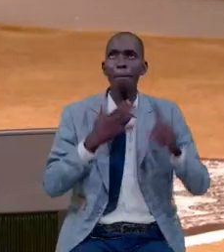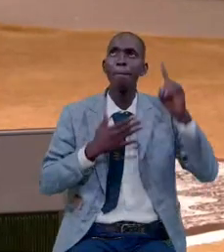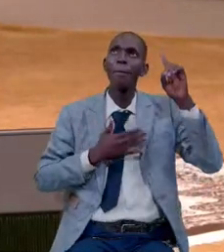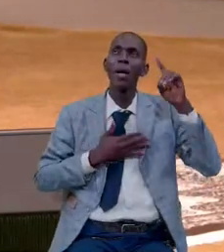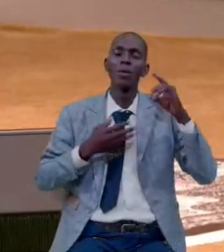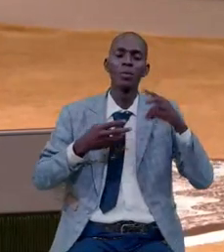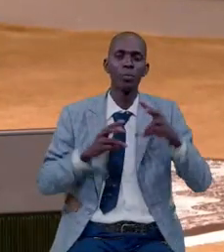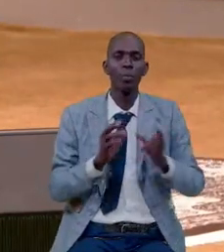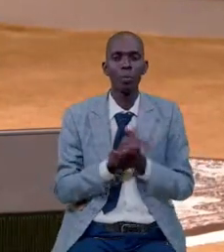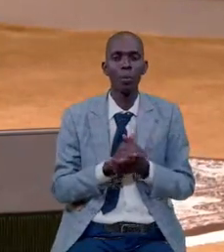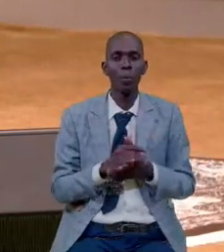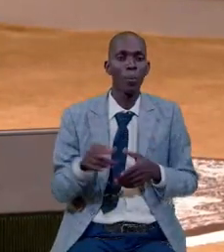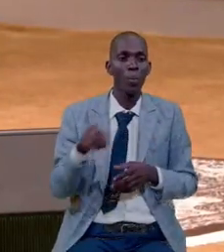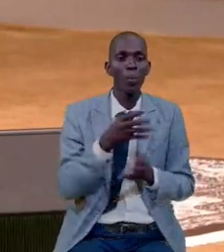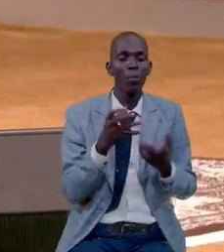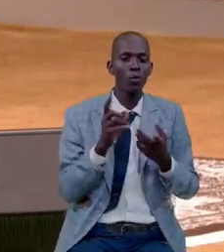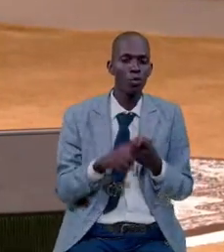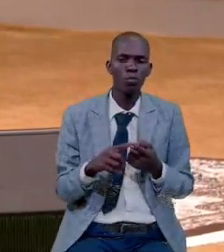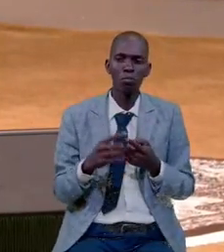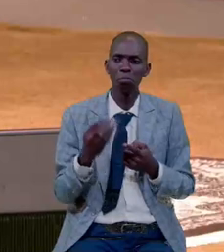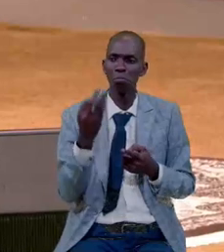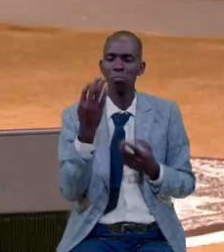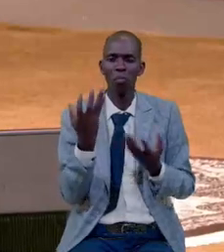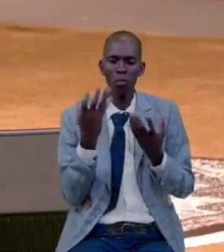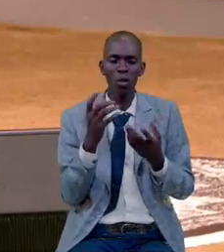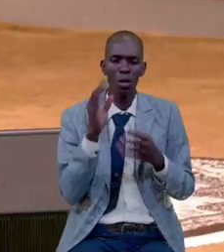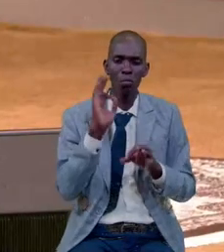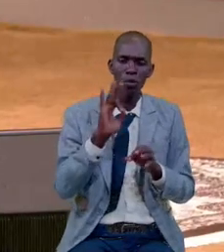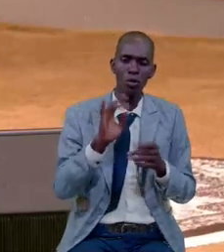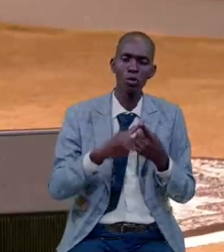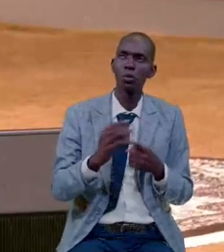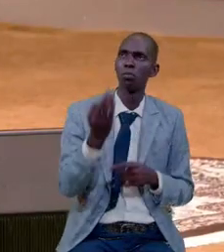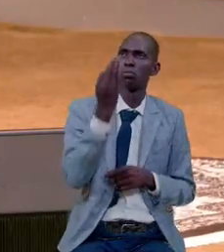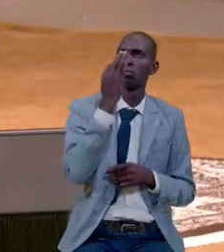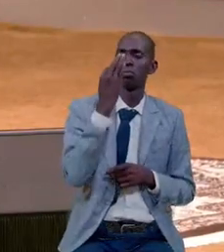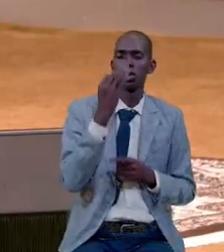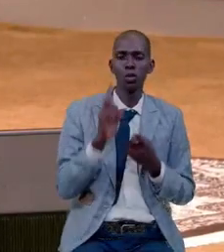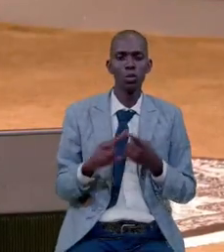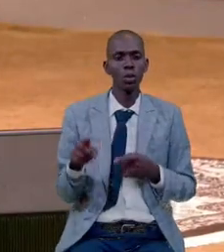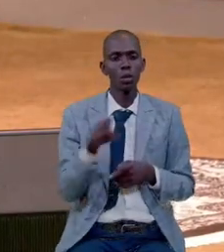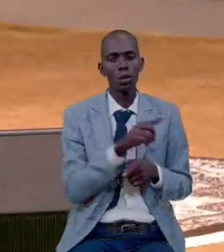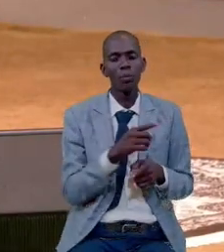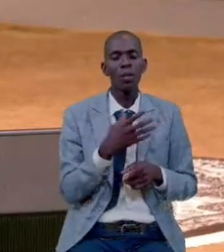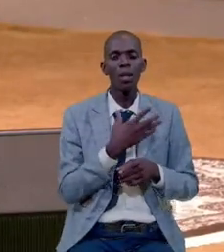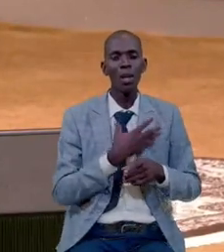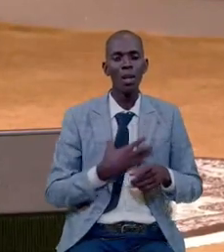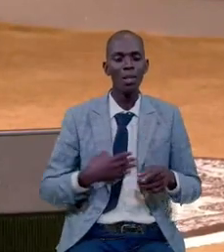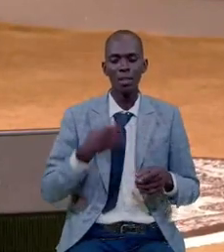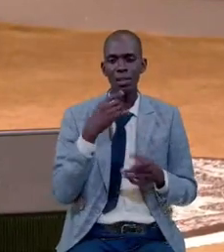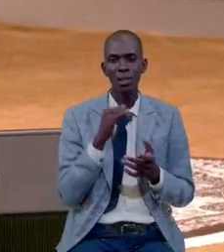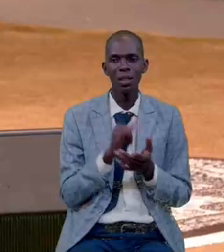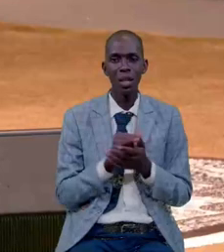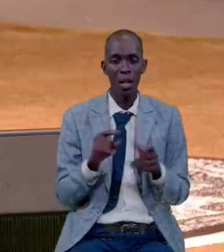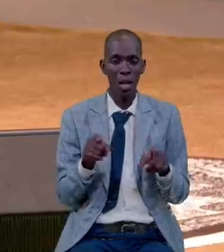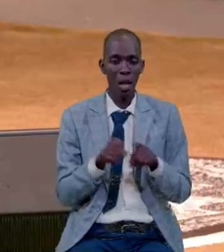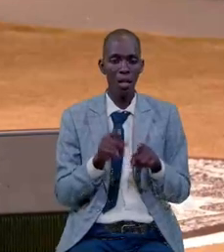Ils aiment avoir la parole prêchée. Ils veulent connaître mes voies comme